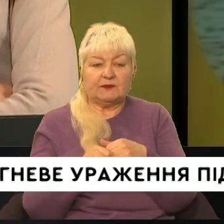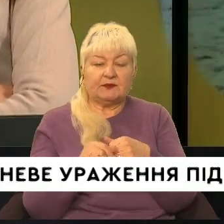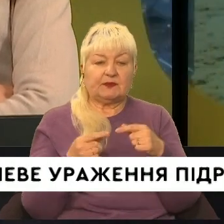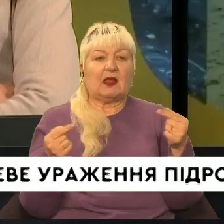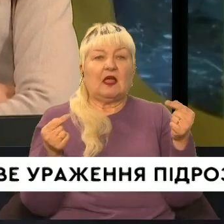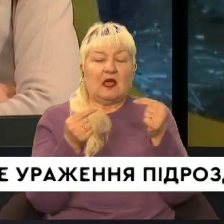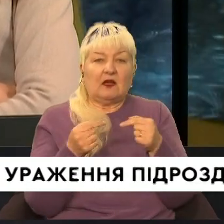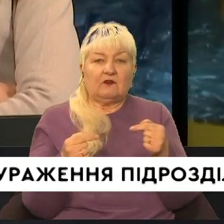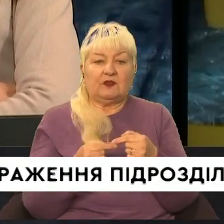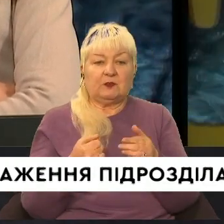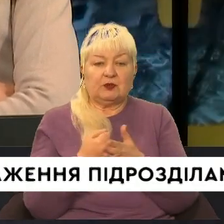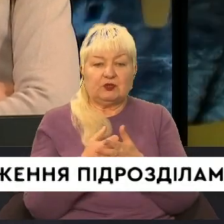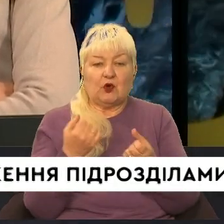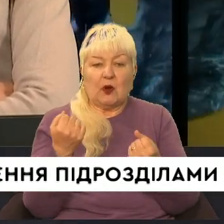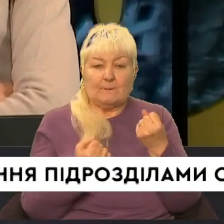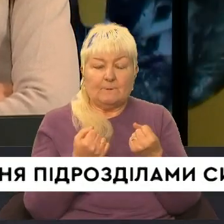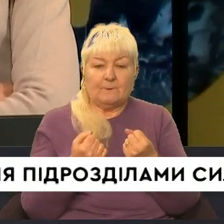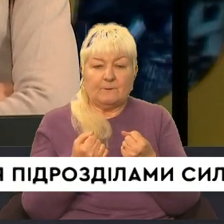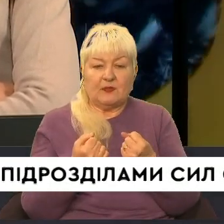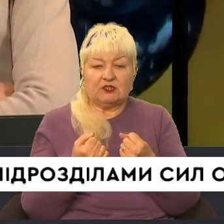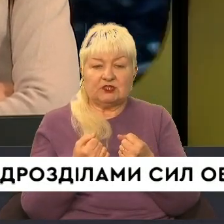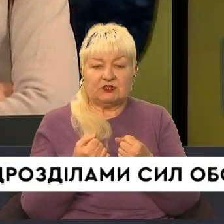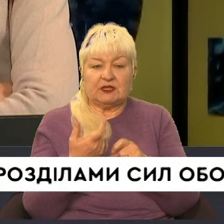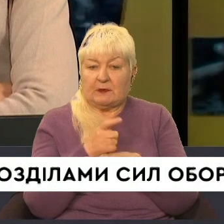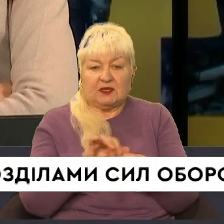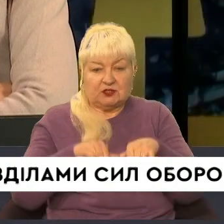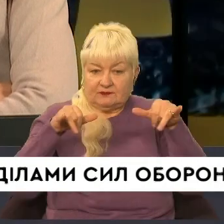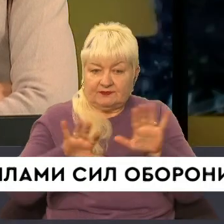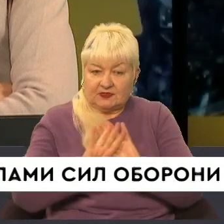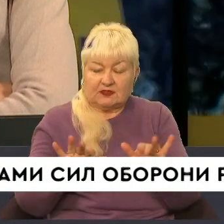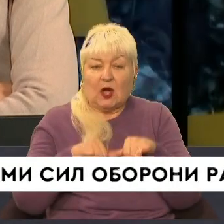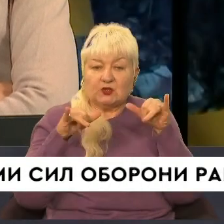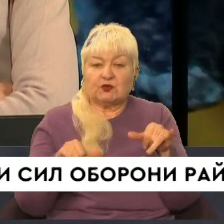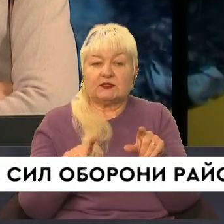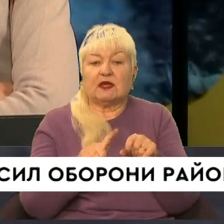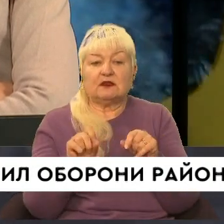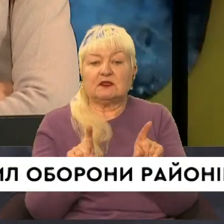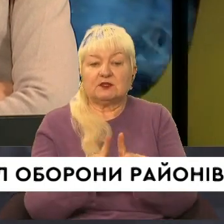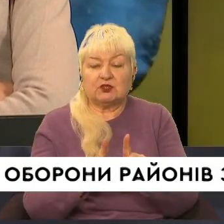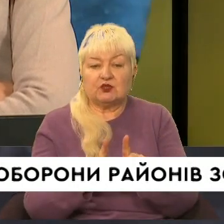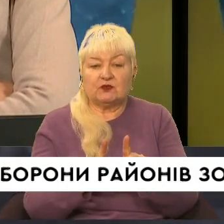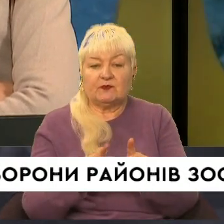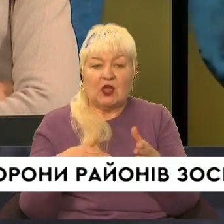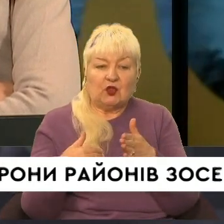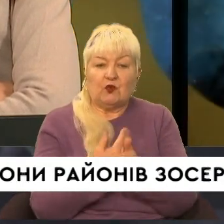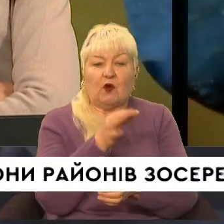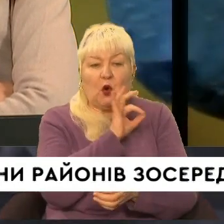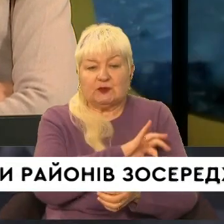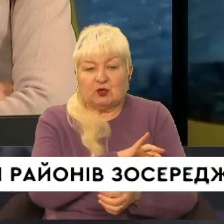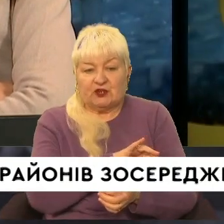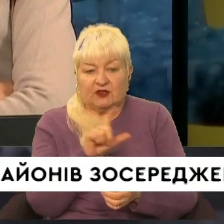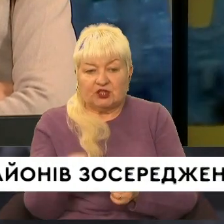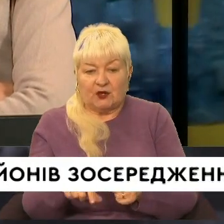Відповідно, ну, машин у нас більше не стало однозначно, відповідно, зростання за рахунок чого? За рахунок якогось нового споживача. І